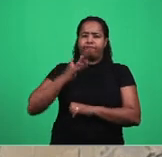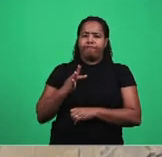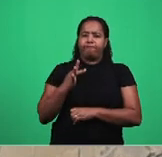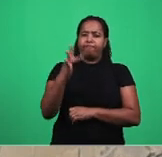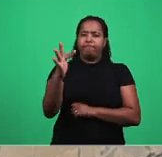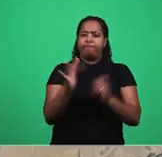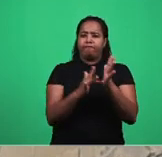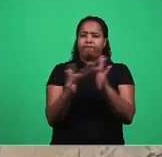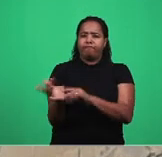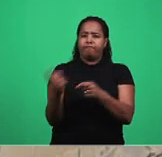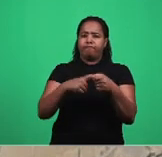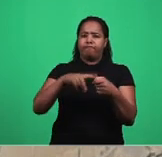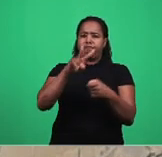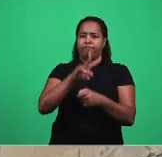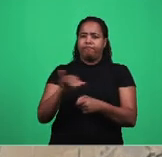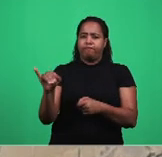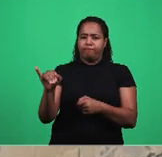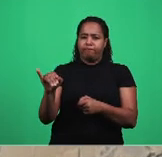du Seigneur Jésus.